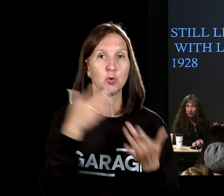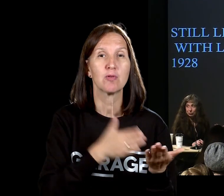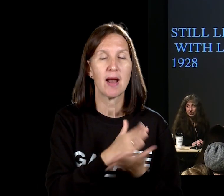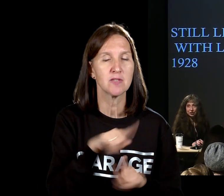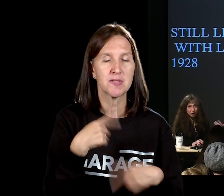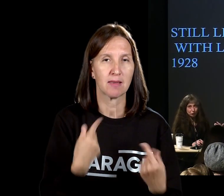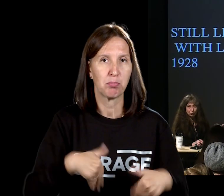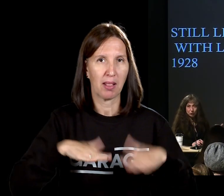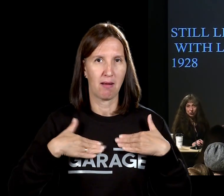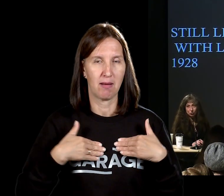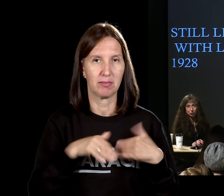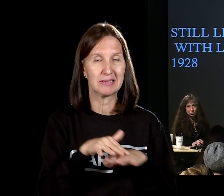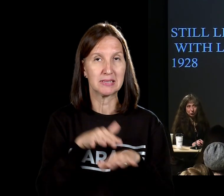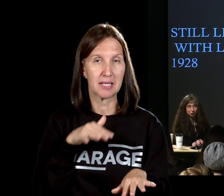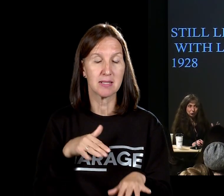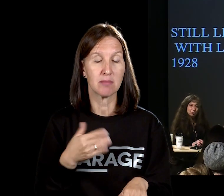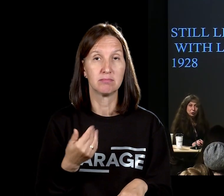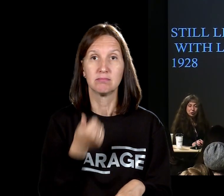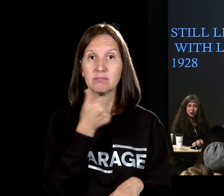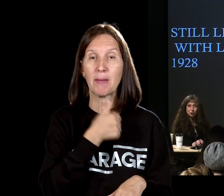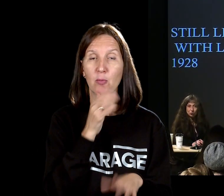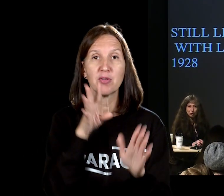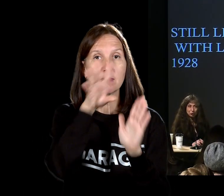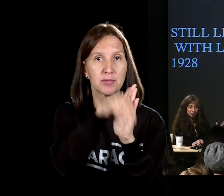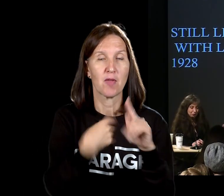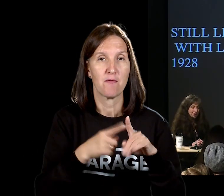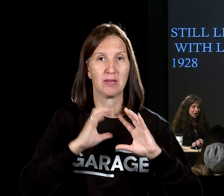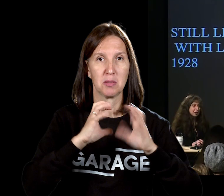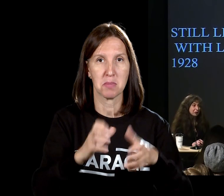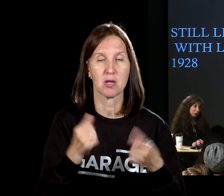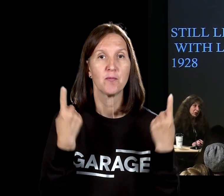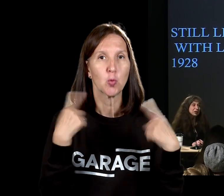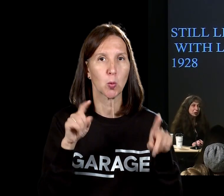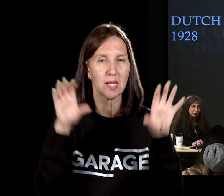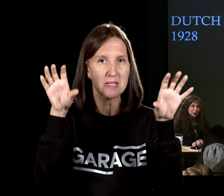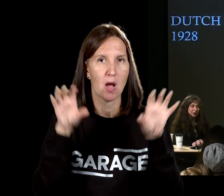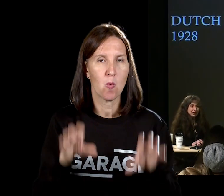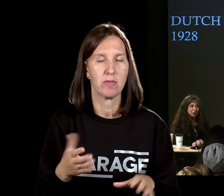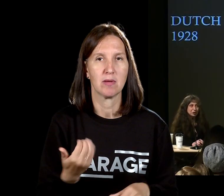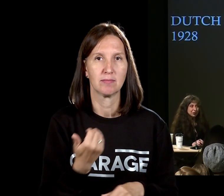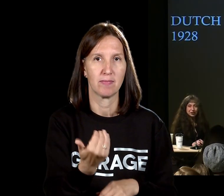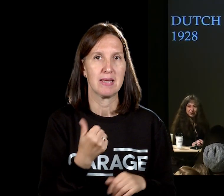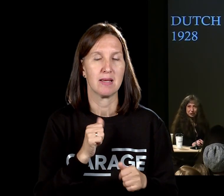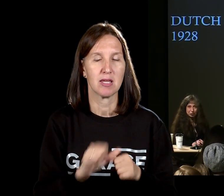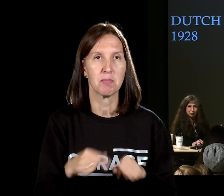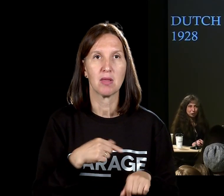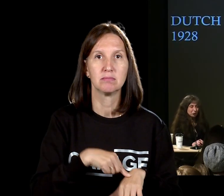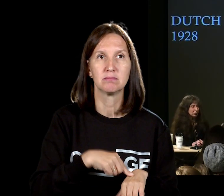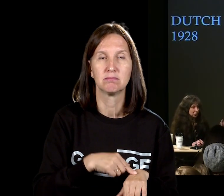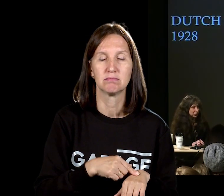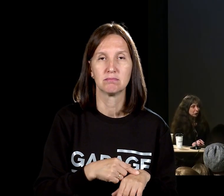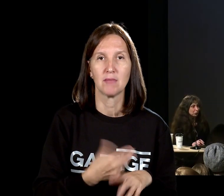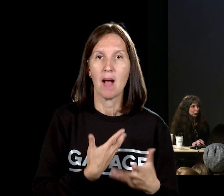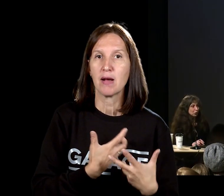и попытаться понять, каково в нем быть и как он устроен. Он устроен по другим законам, да, по другим, в том числе закону вот этой самой гравитации, которая у